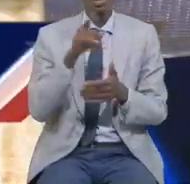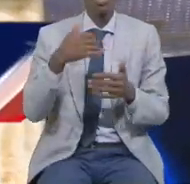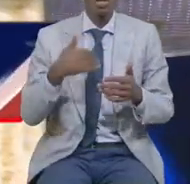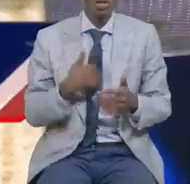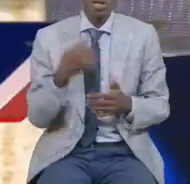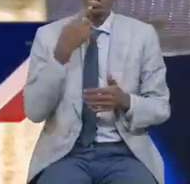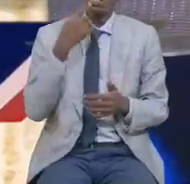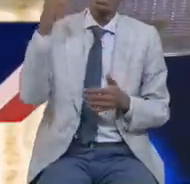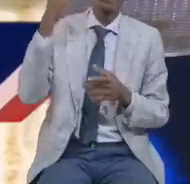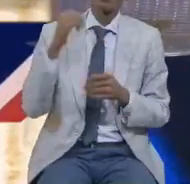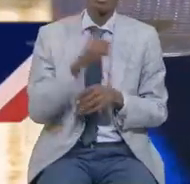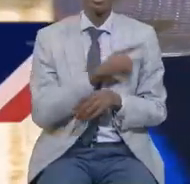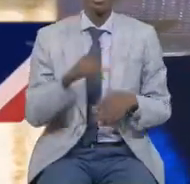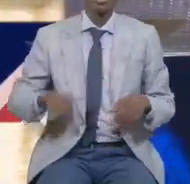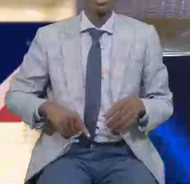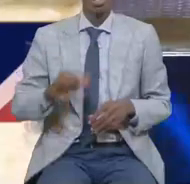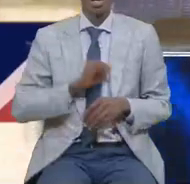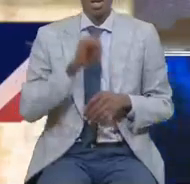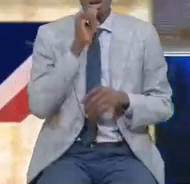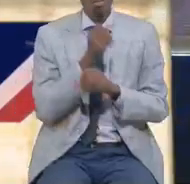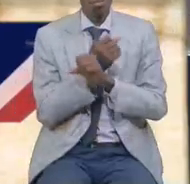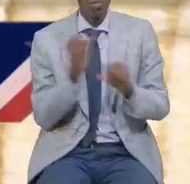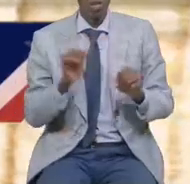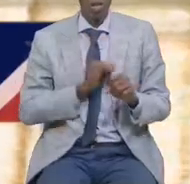Seigneur. Je suis né de nouveau, je suis enfant de Dieu.